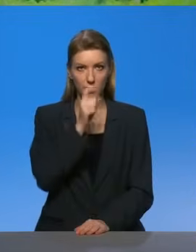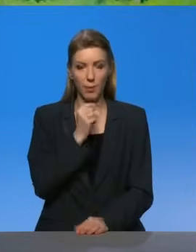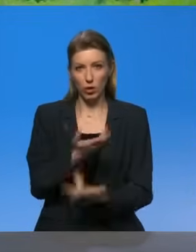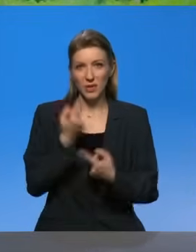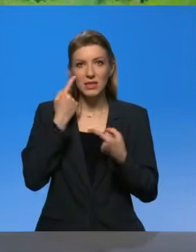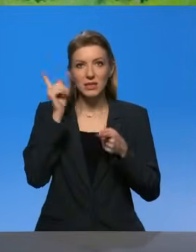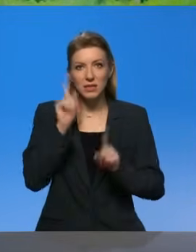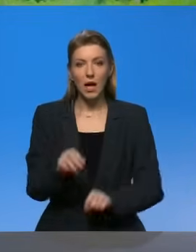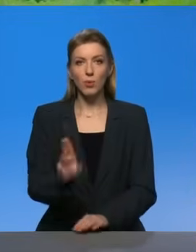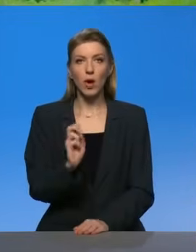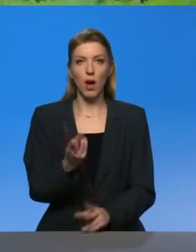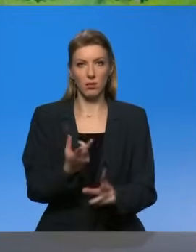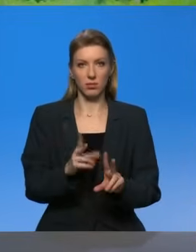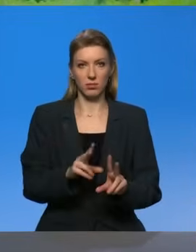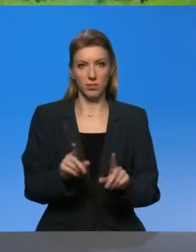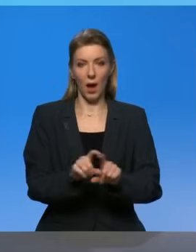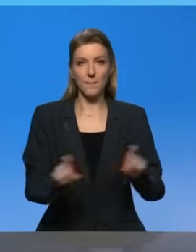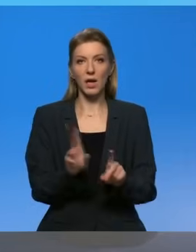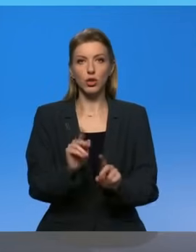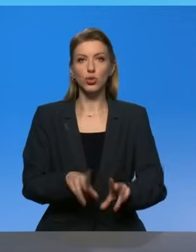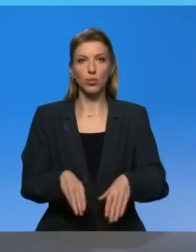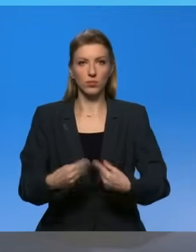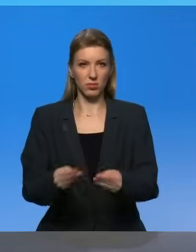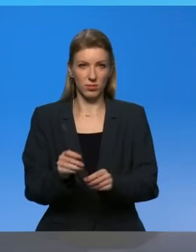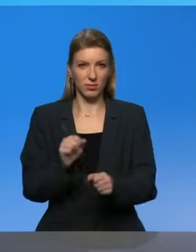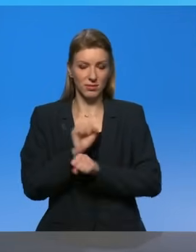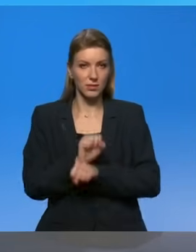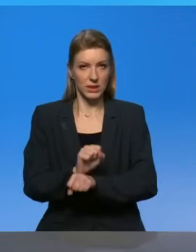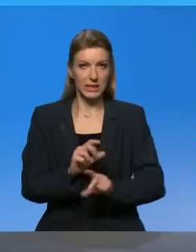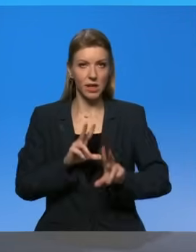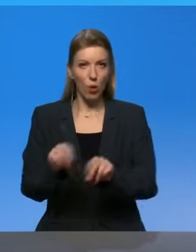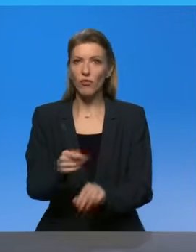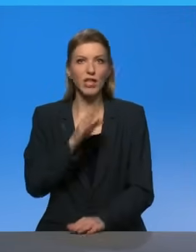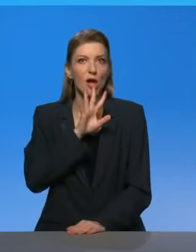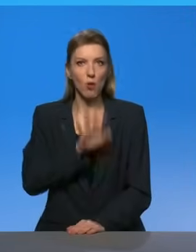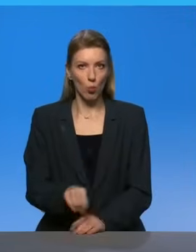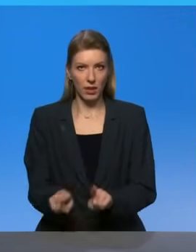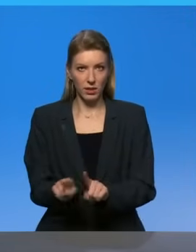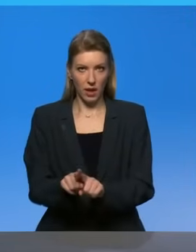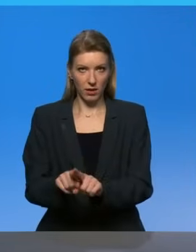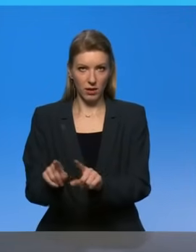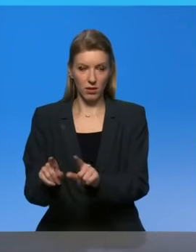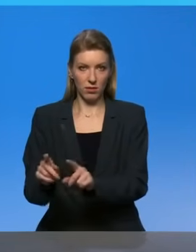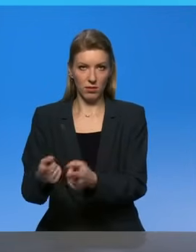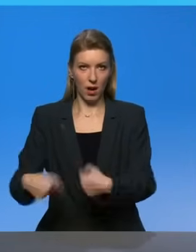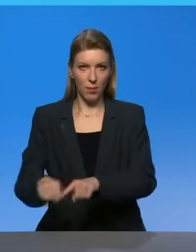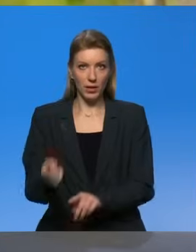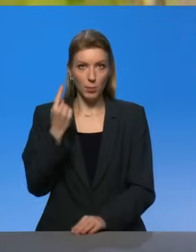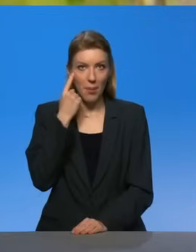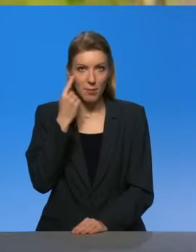любят высоко рискованных клиентов. Мы же понимаем, что заморозки в мае, ну, могут случиться совершенно